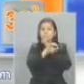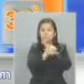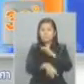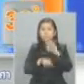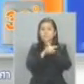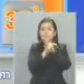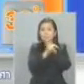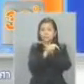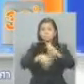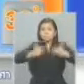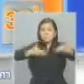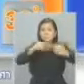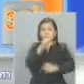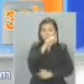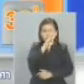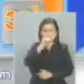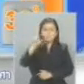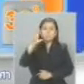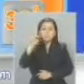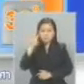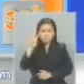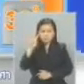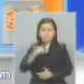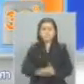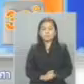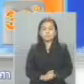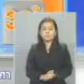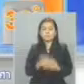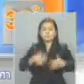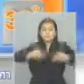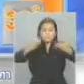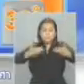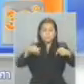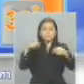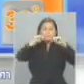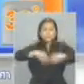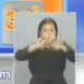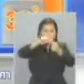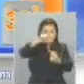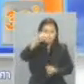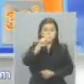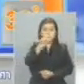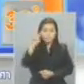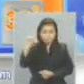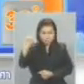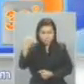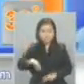ราดอุณหภูมิระหว่าง 24-34 องศาเซลเซียสทะเลมีคลื่นสูงประมาณ2เมตรส่วนบริเวณที่